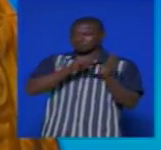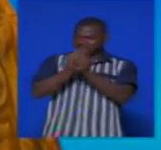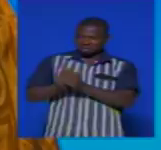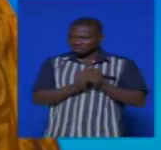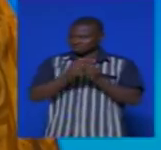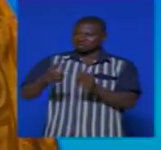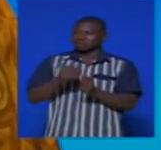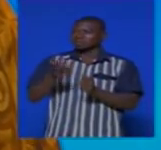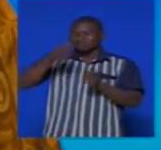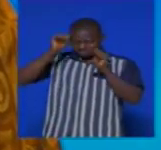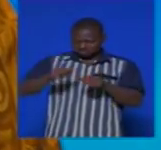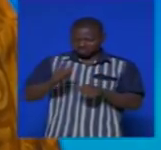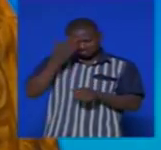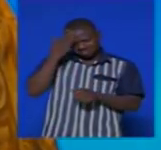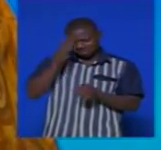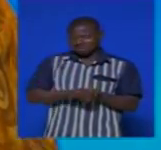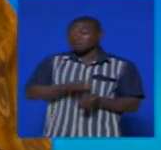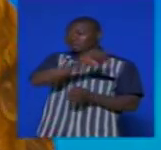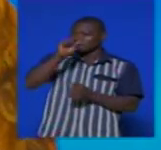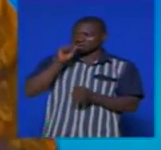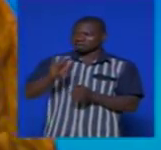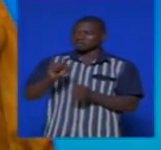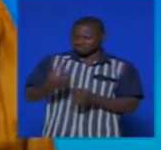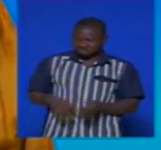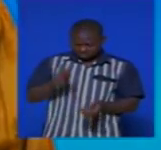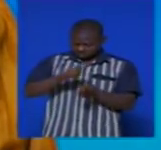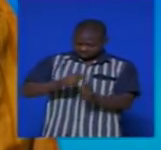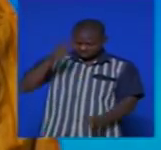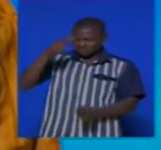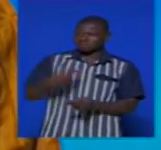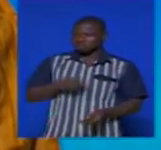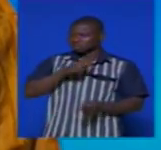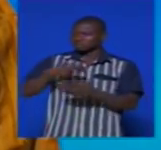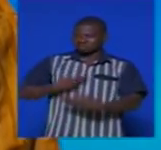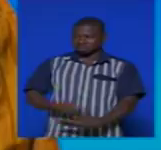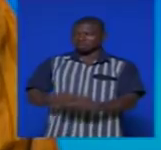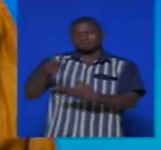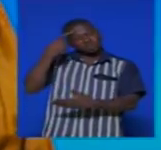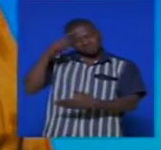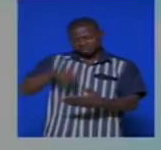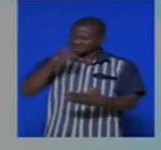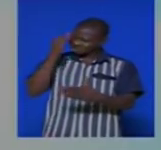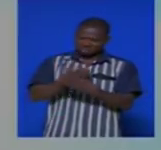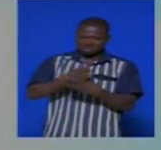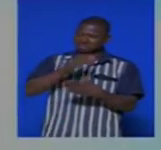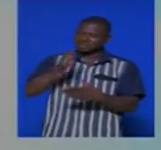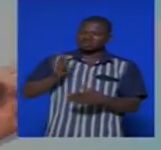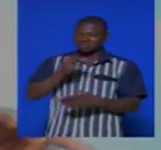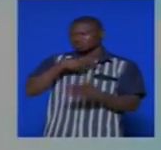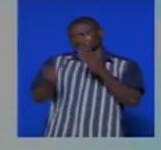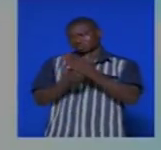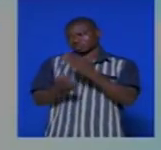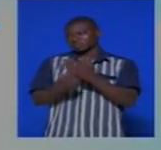la question donc, de croissance démographique pour que cela n'affecte pas les efforts que nous menons sur le plan économique. Alors, vous avez parlé tantôt de